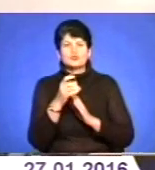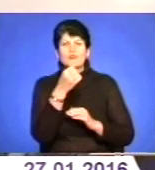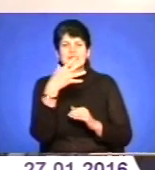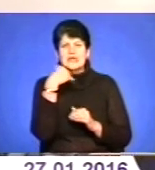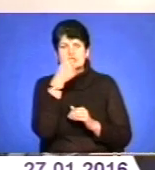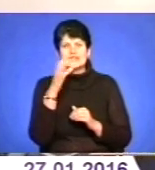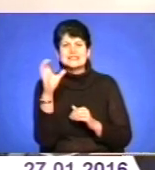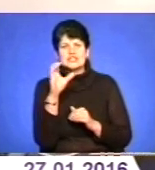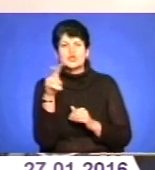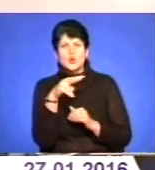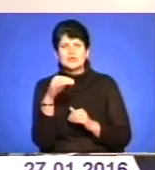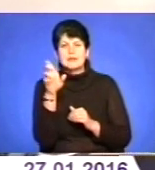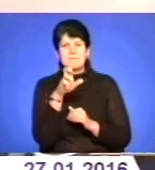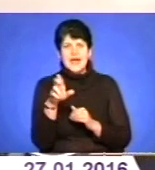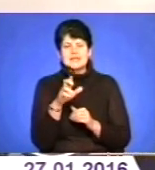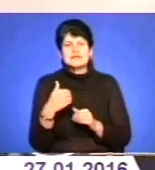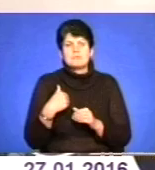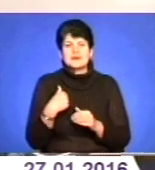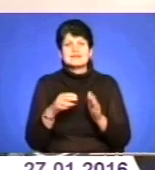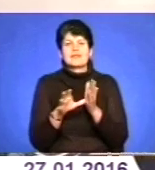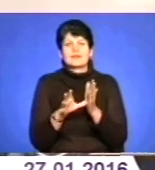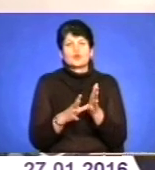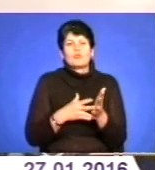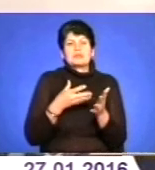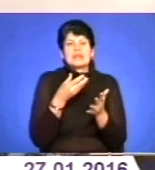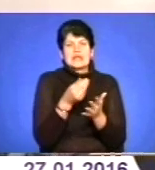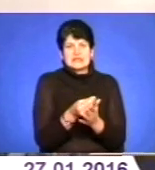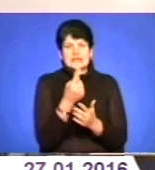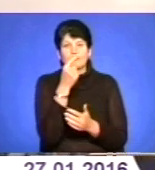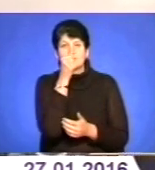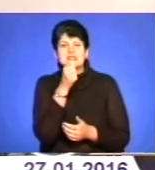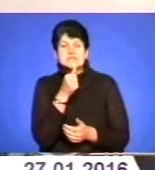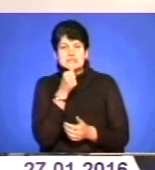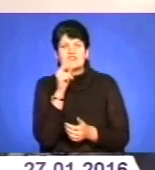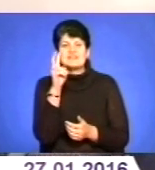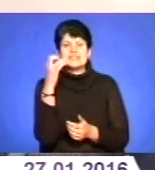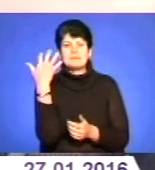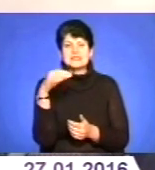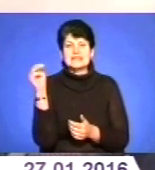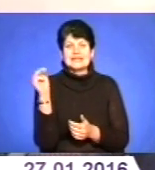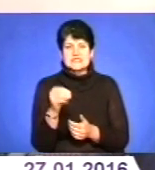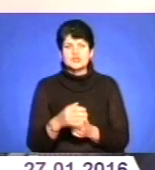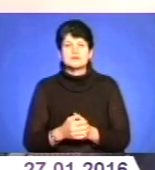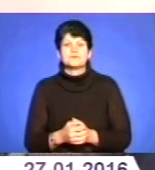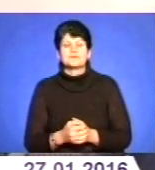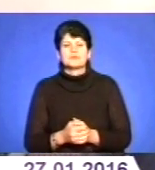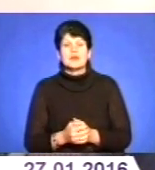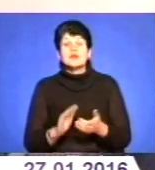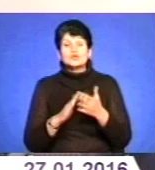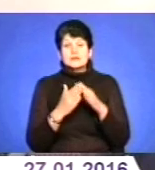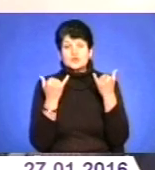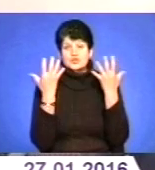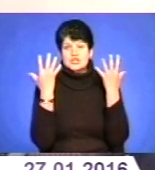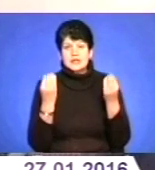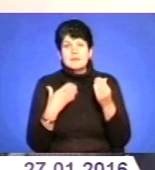року, січень-лютий-березень, ми за електроенергію платили в місяць 250 тисяч, то станом на сьогоднішній